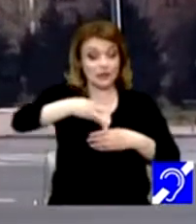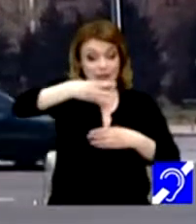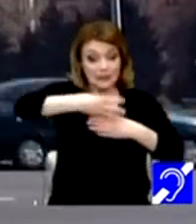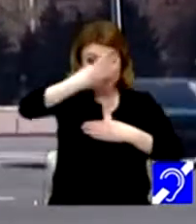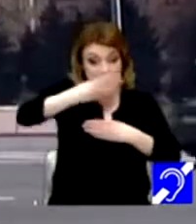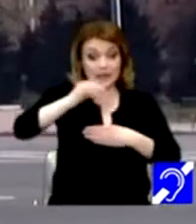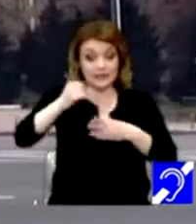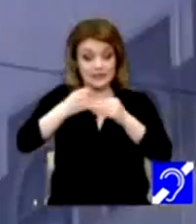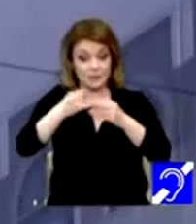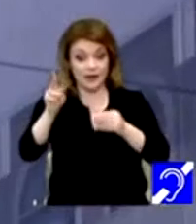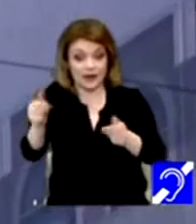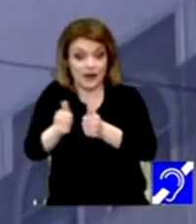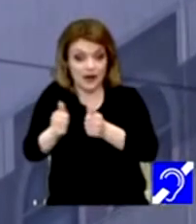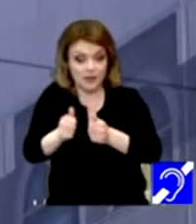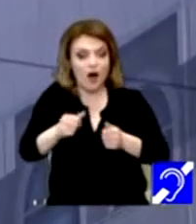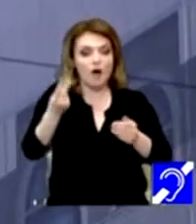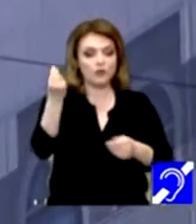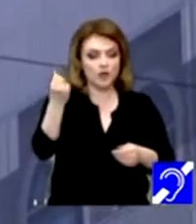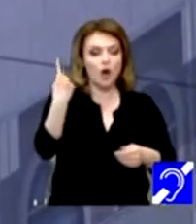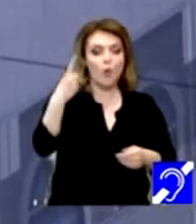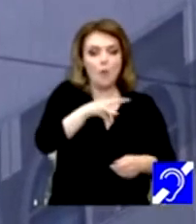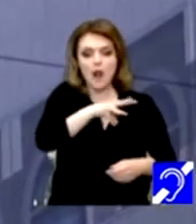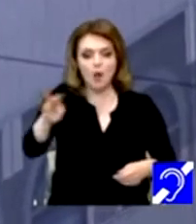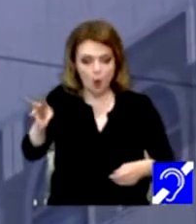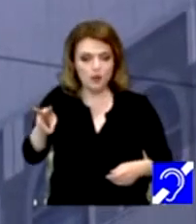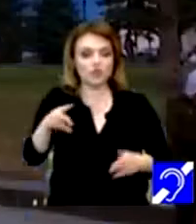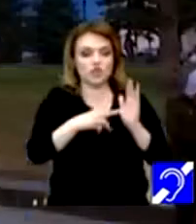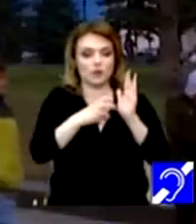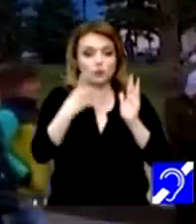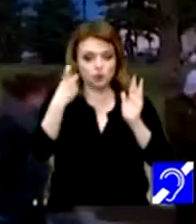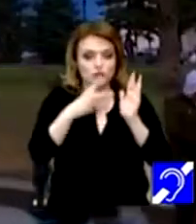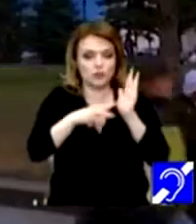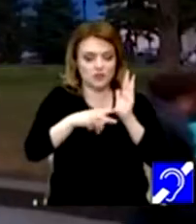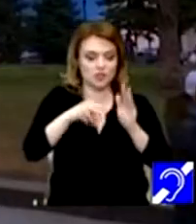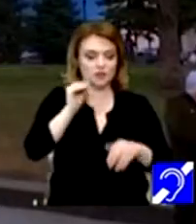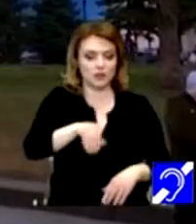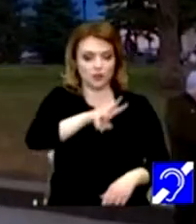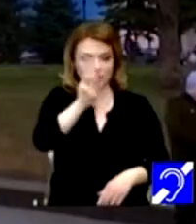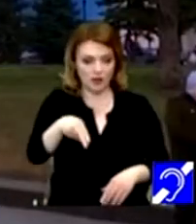consulatului a fost estimat anterior la 1.170.000 de dolari.